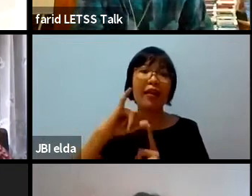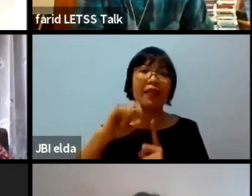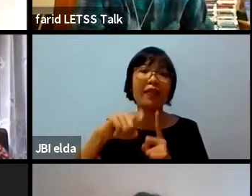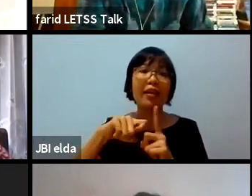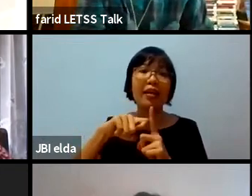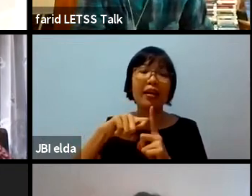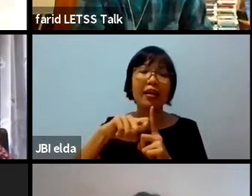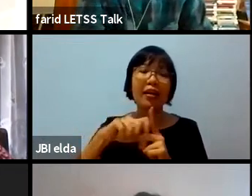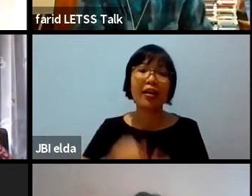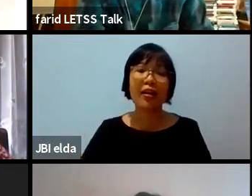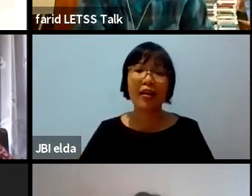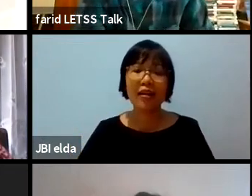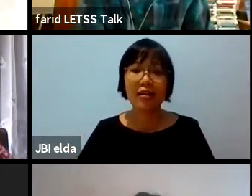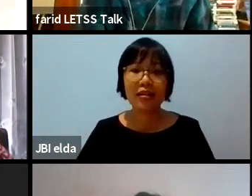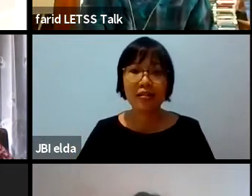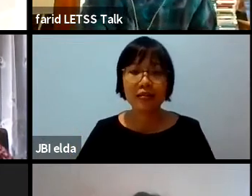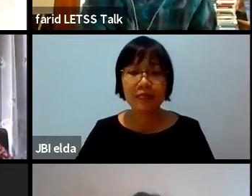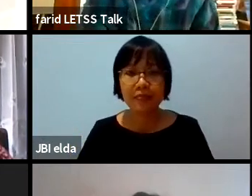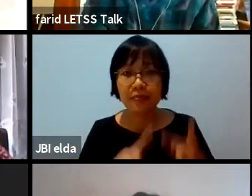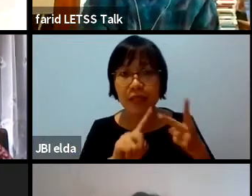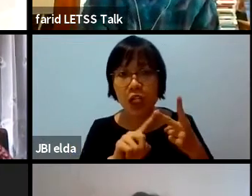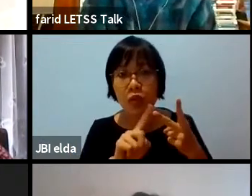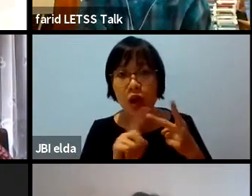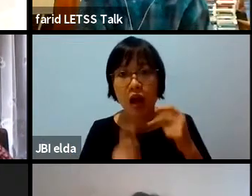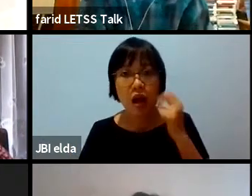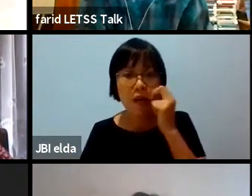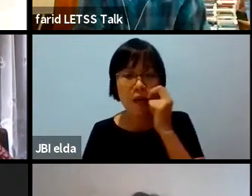Kemudian yang kedua, Ibu,